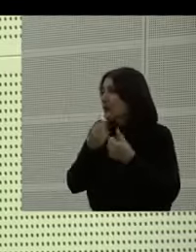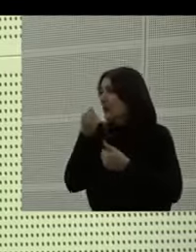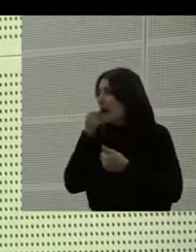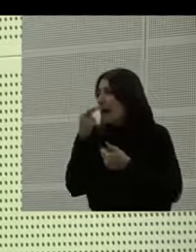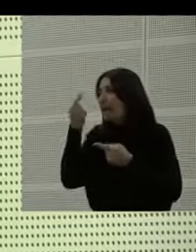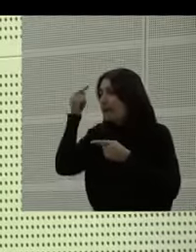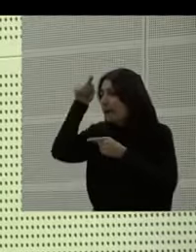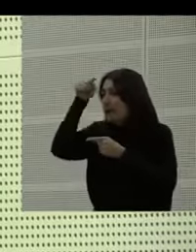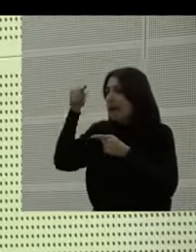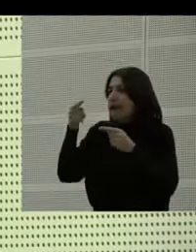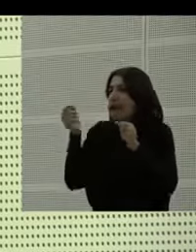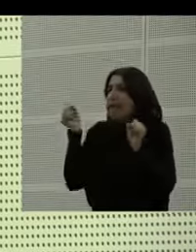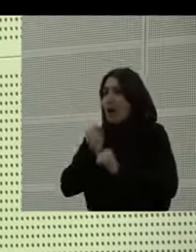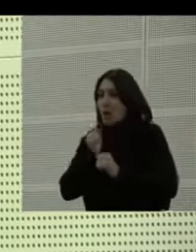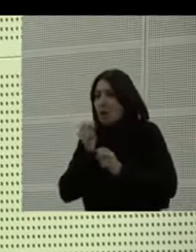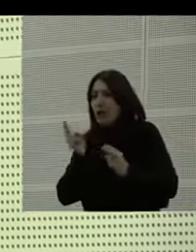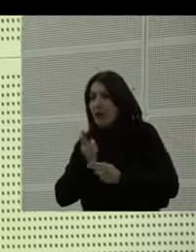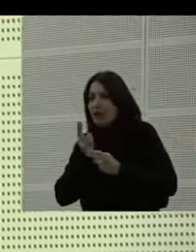e ha paura di morire,